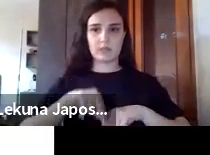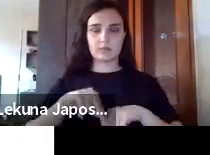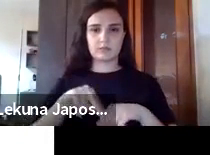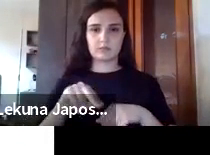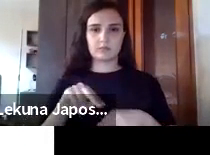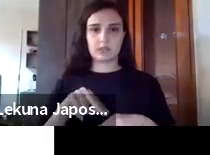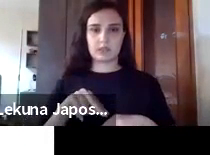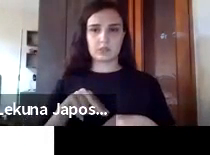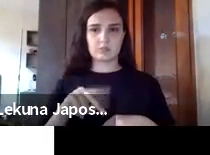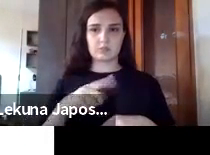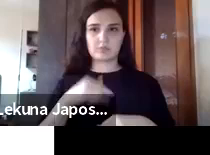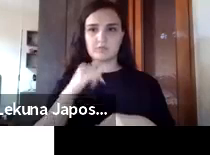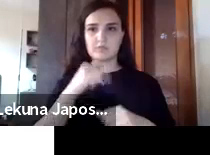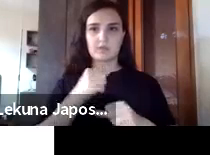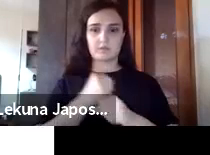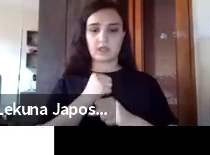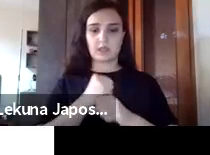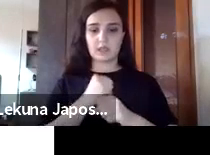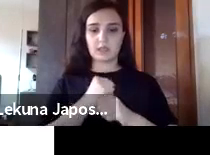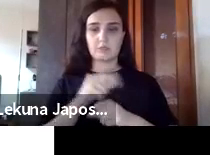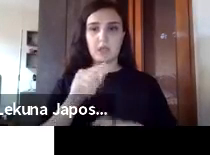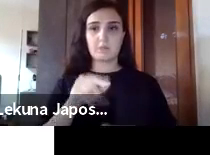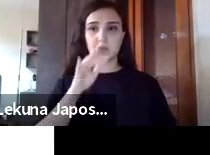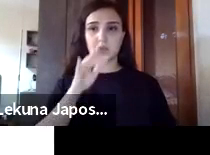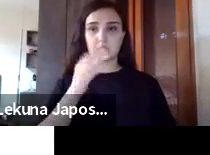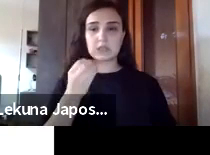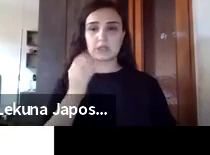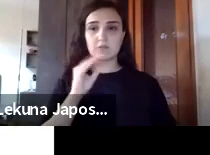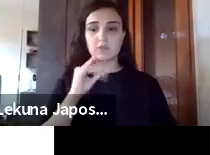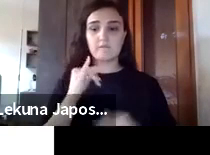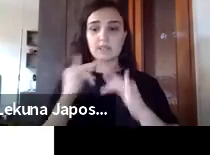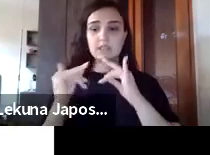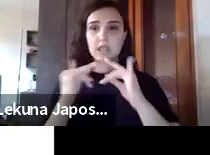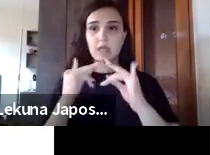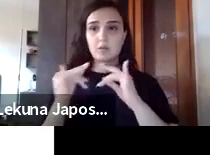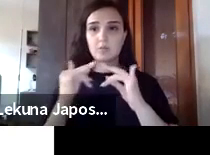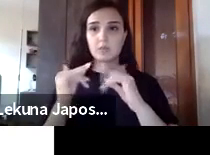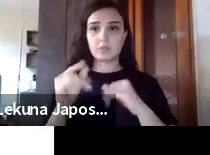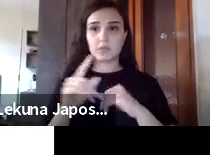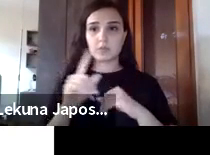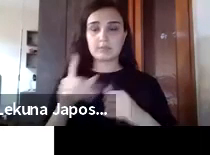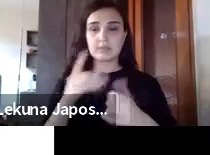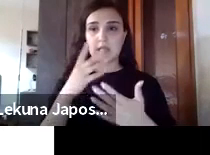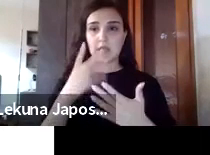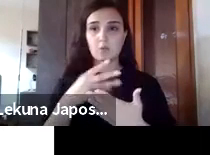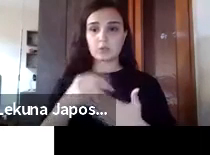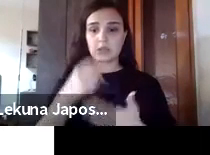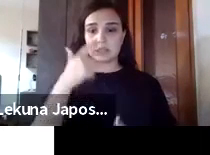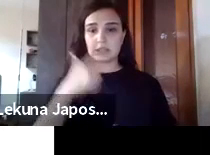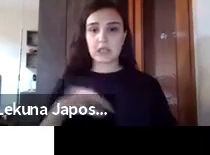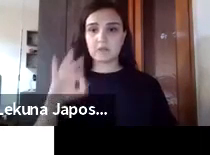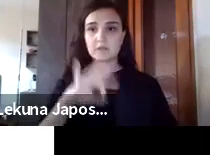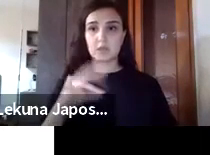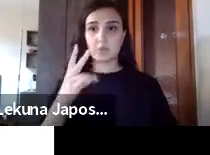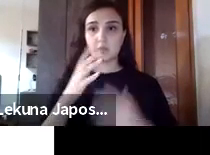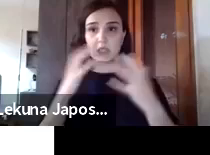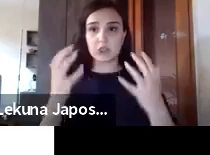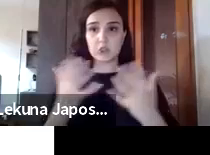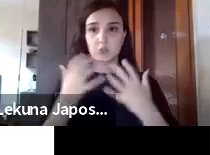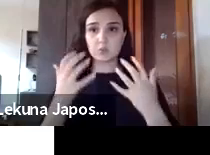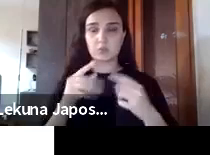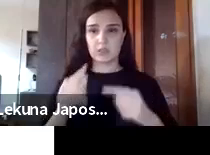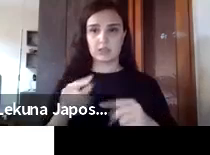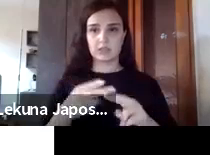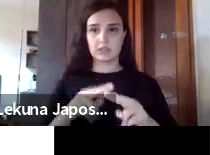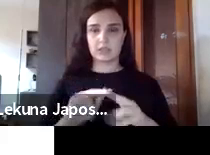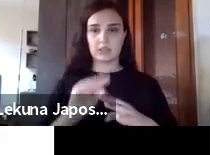აი ვერ ვაკეთებ. და ამ დროს კიდე როდესაც ვესაუბრებით, რომ საკუთარ თავზე უნდა იზრუნო, ეს ხდება